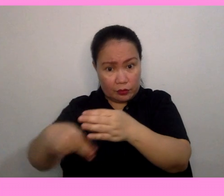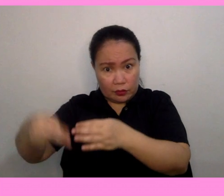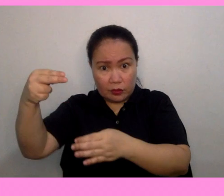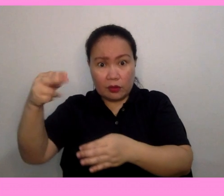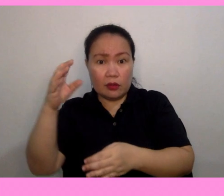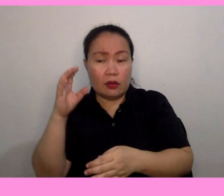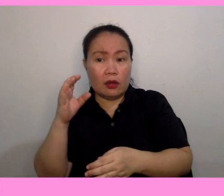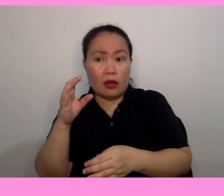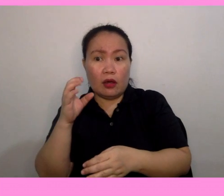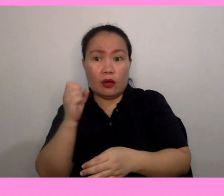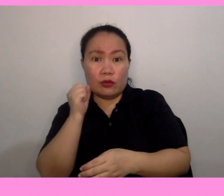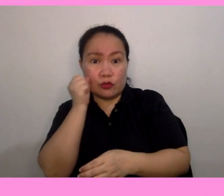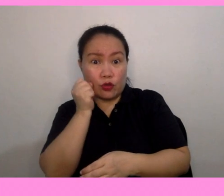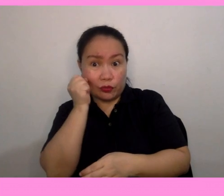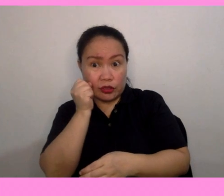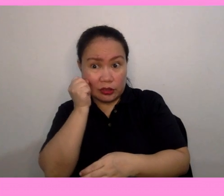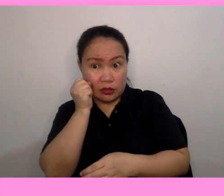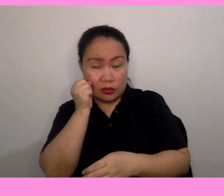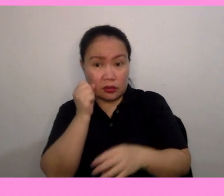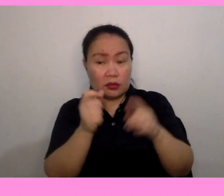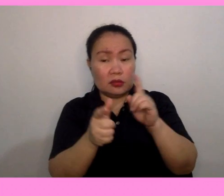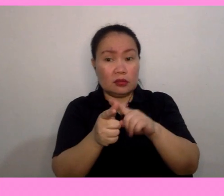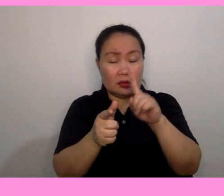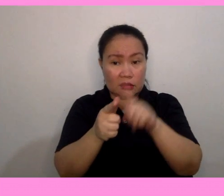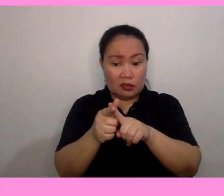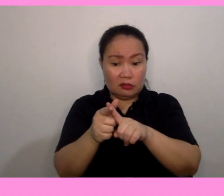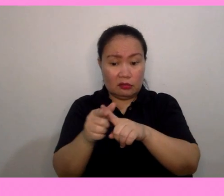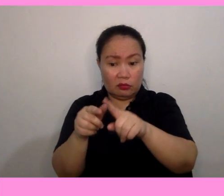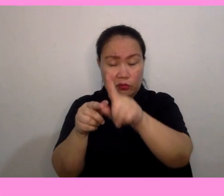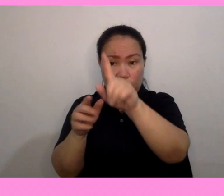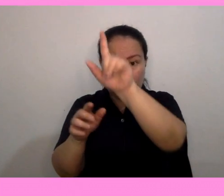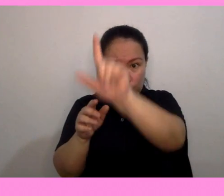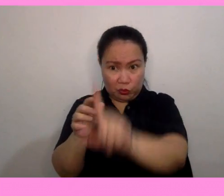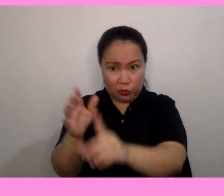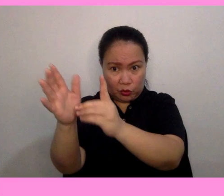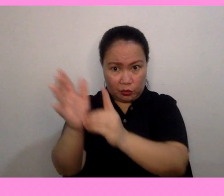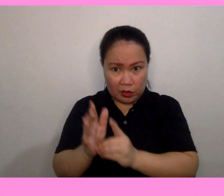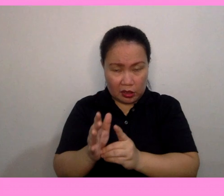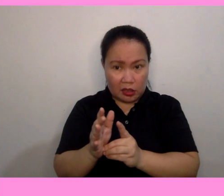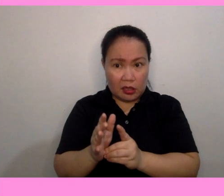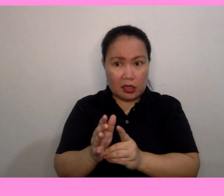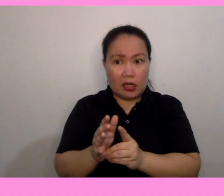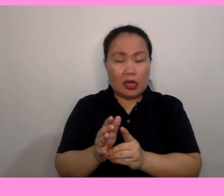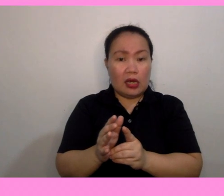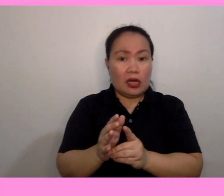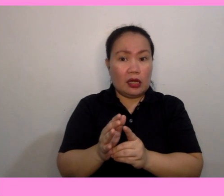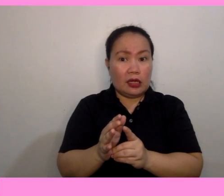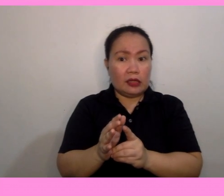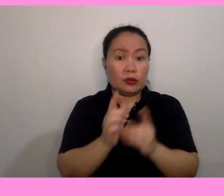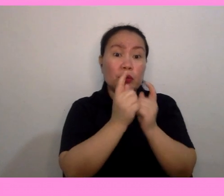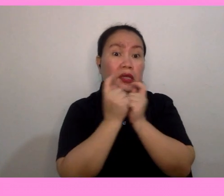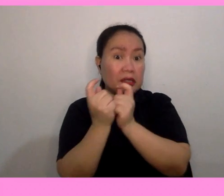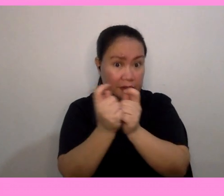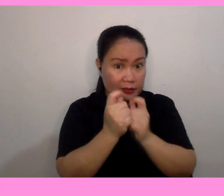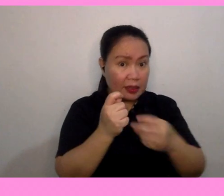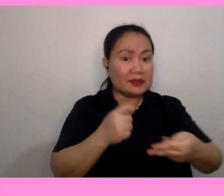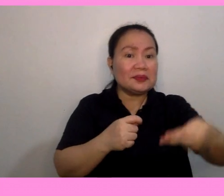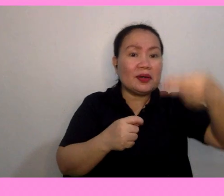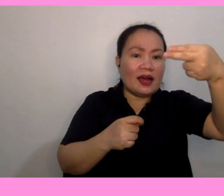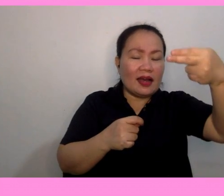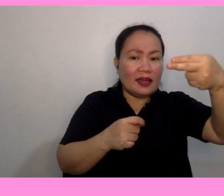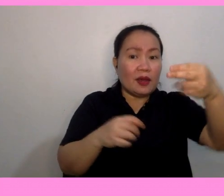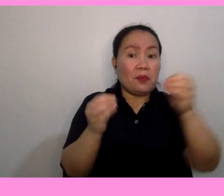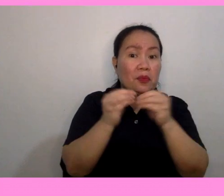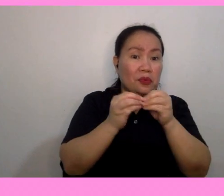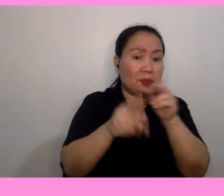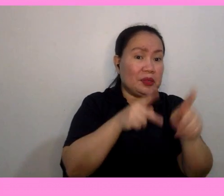presyo ng soft drinks. Dahil dito, bababa ang quantity demand ng soft drinks. Kasabay nito, ang tataas naman ang